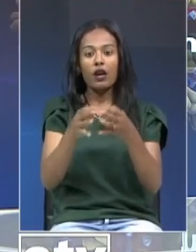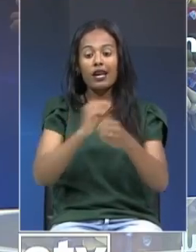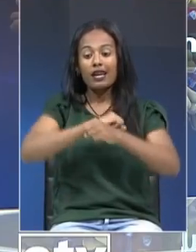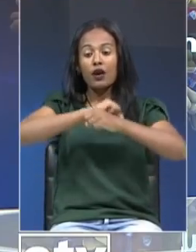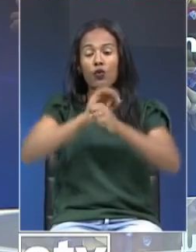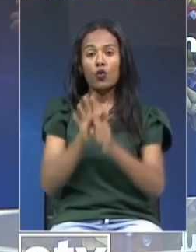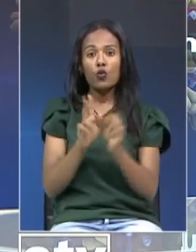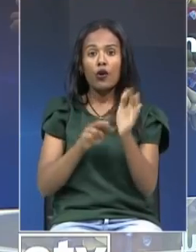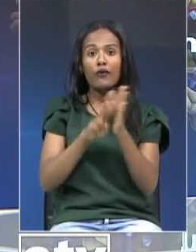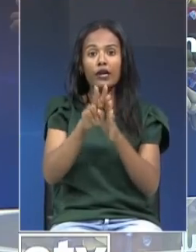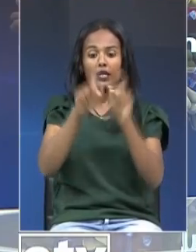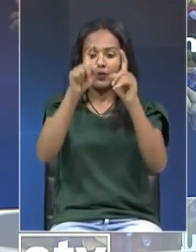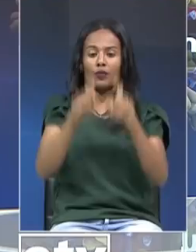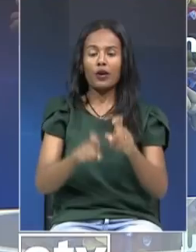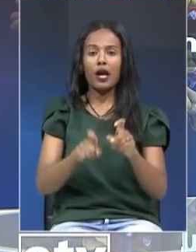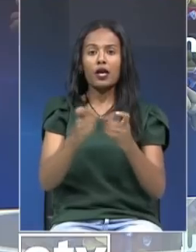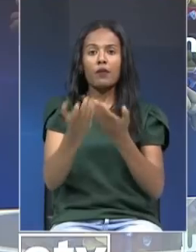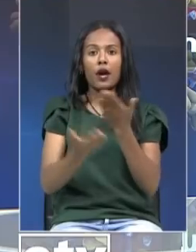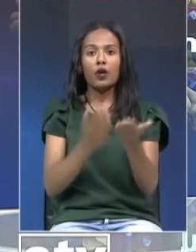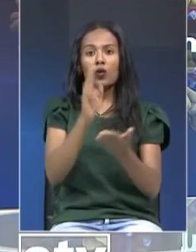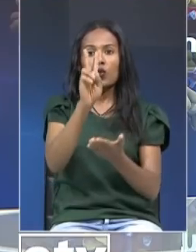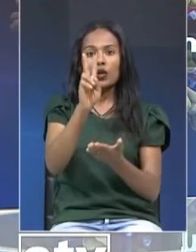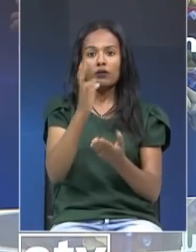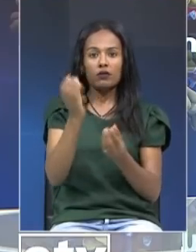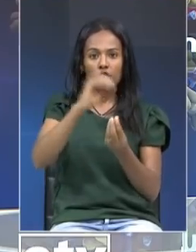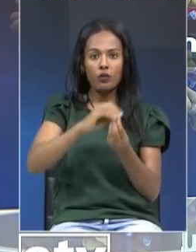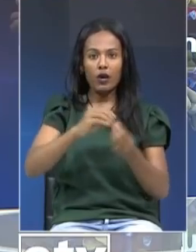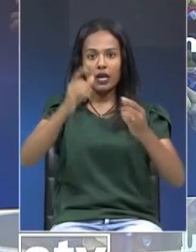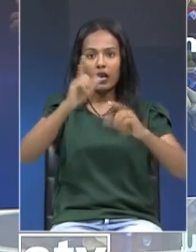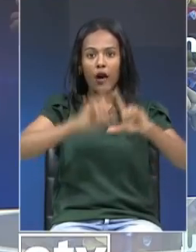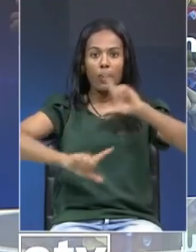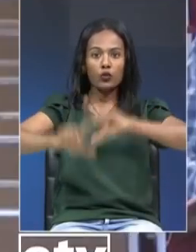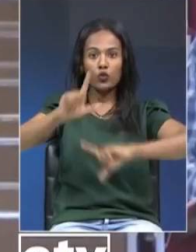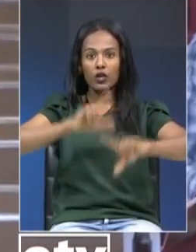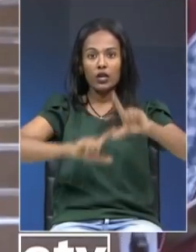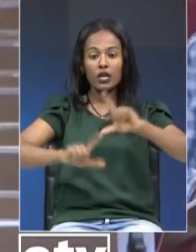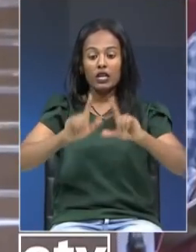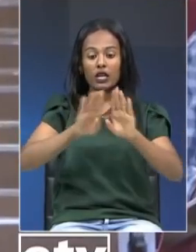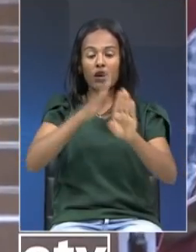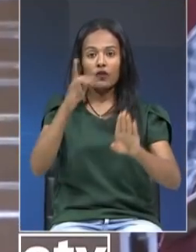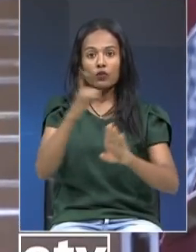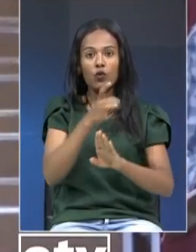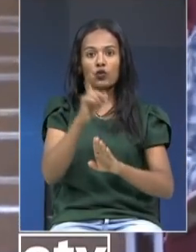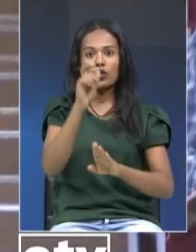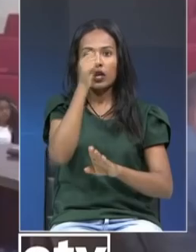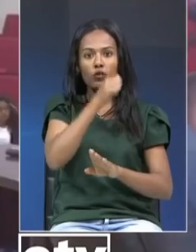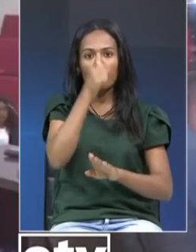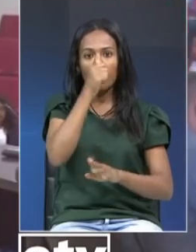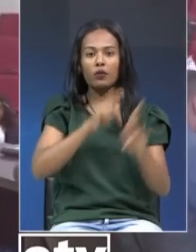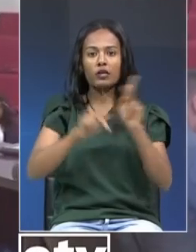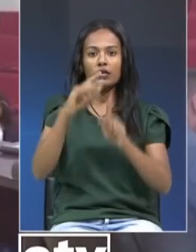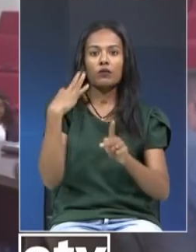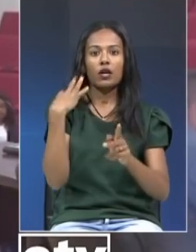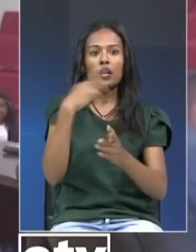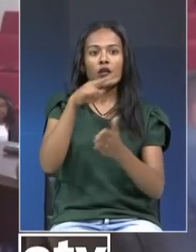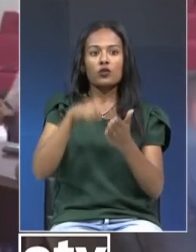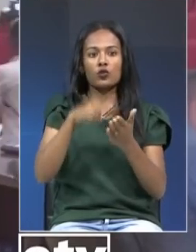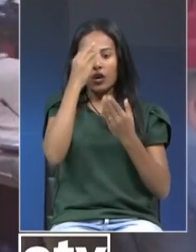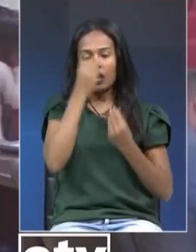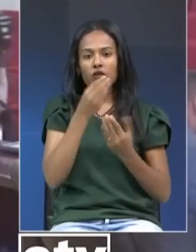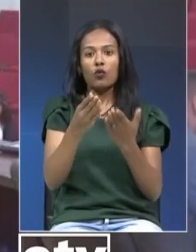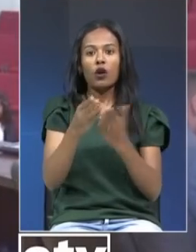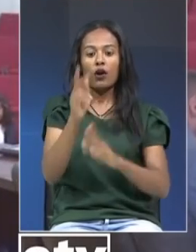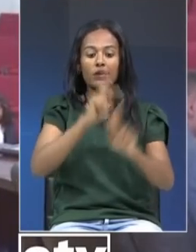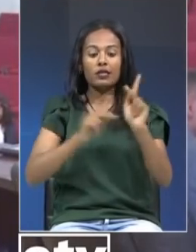ለኮሮና ቫይረስ ምርመራ የሚያገለግሉ ሁለት ተጨማሪ ላብራቶሪዎች ሊከፈቱ መሆኑን የኢትዮጵያ ህብረተሰብ ጤና ኢንስቲትዩት አስታወቀ። የህብረተሰብ